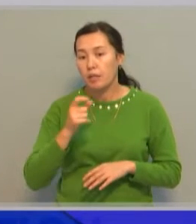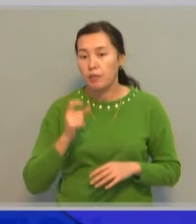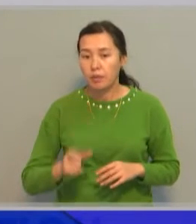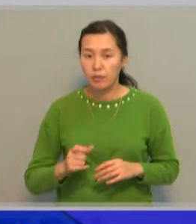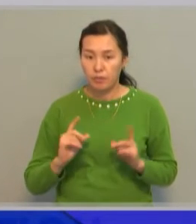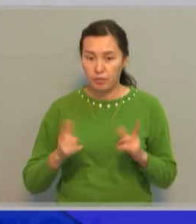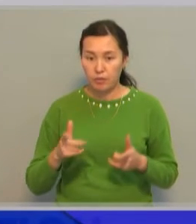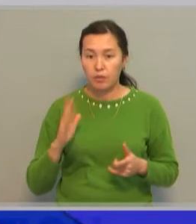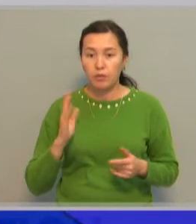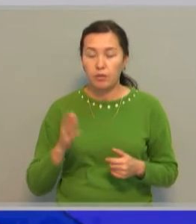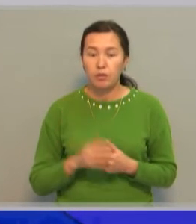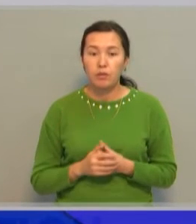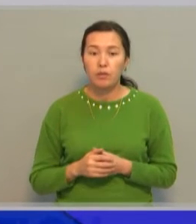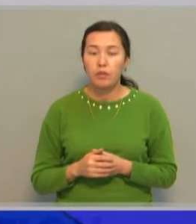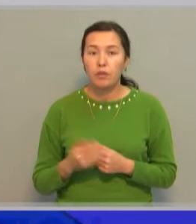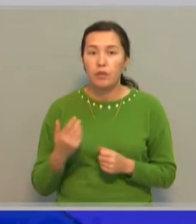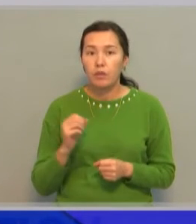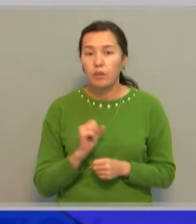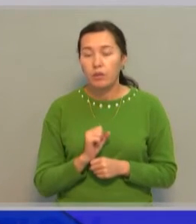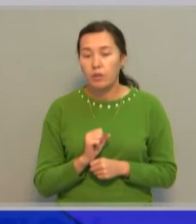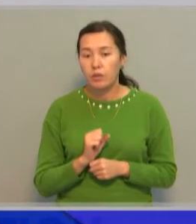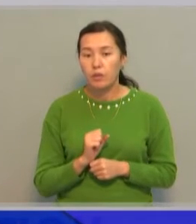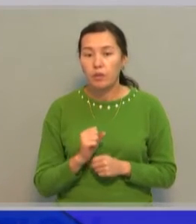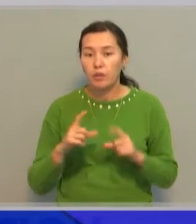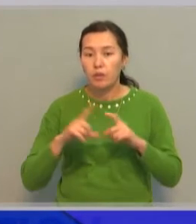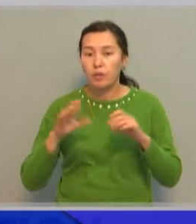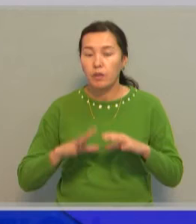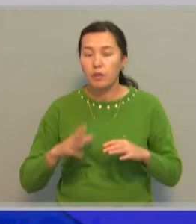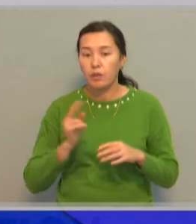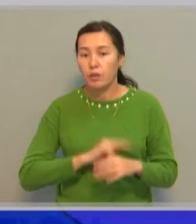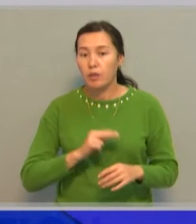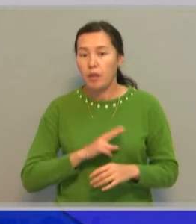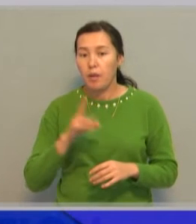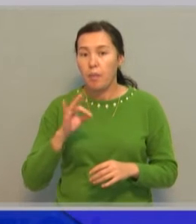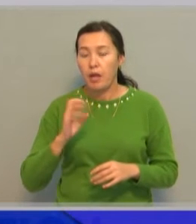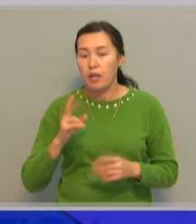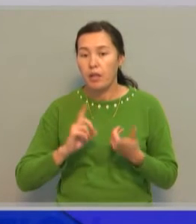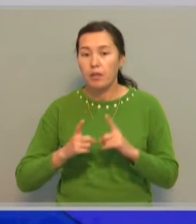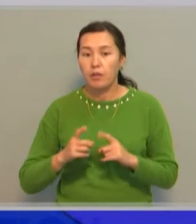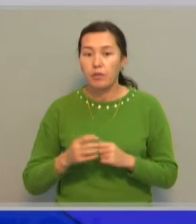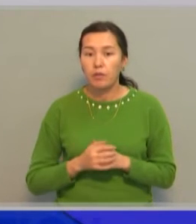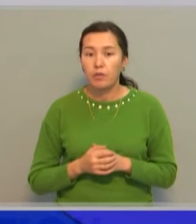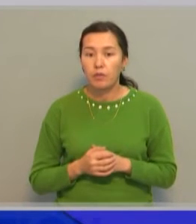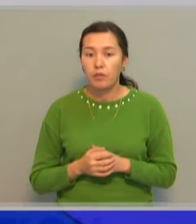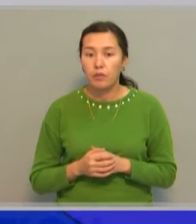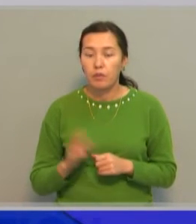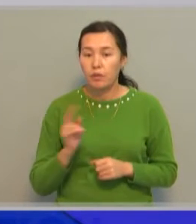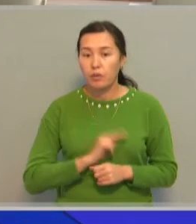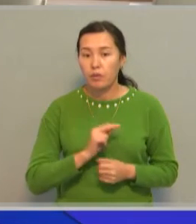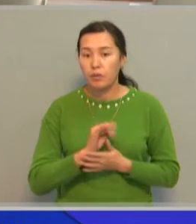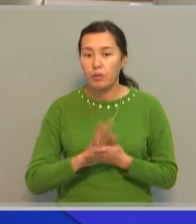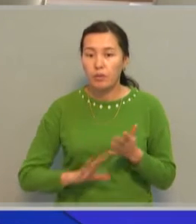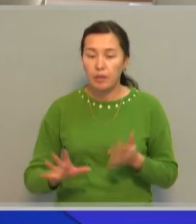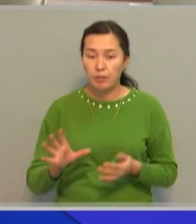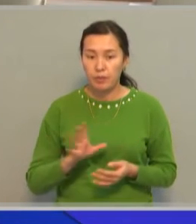біз келісе отыра, ол тоқтап тұрған ғимараттарын бәрін өндірістік паркке айналу стратегиясын